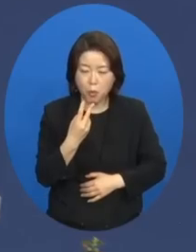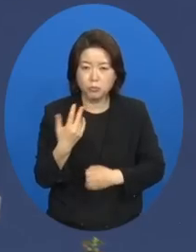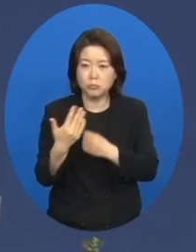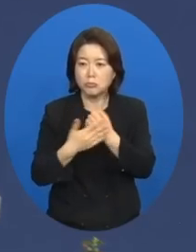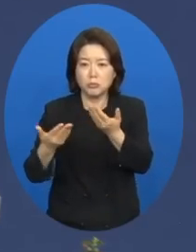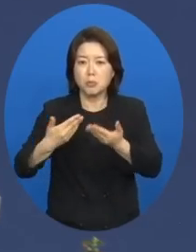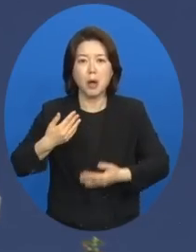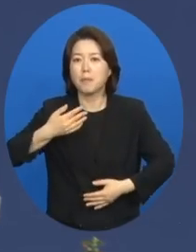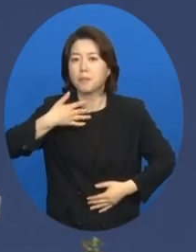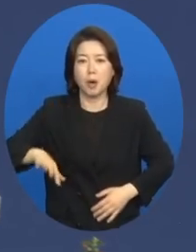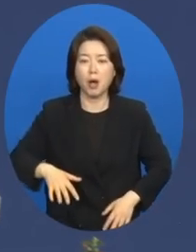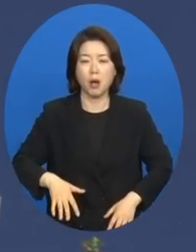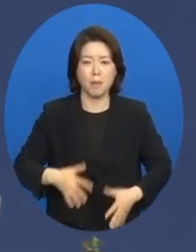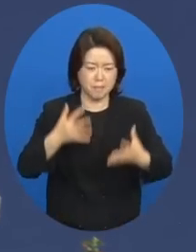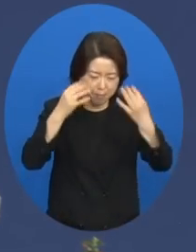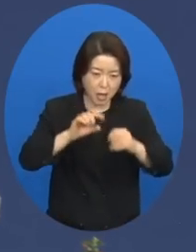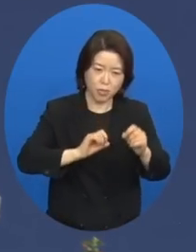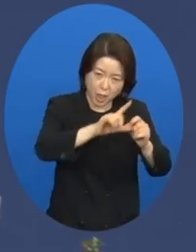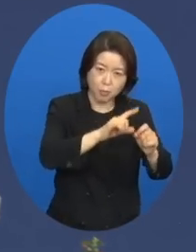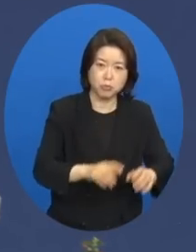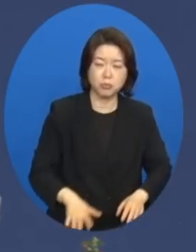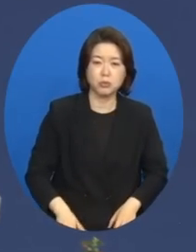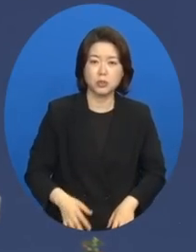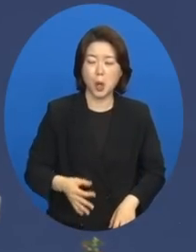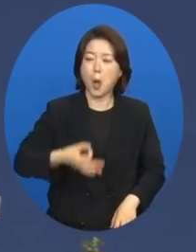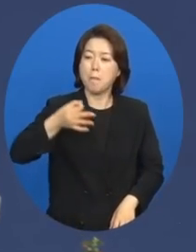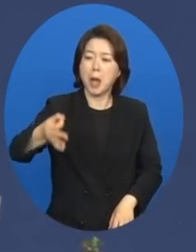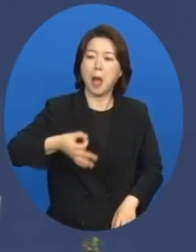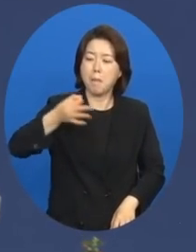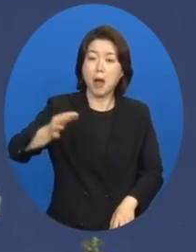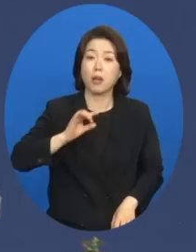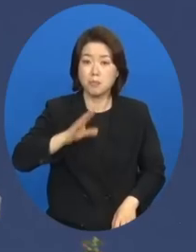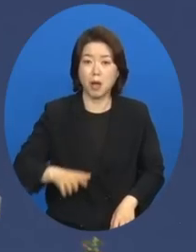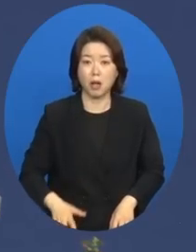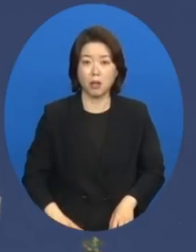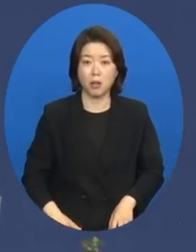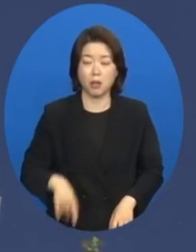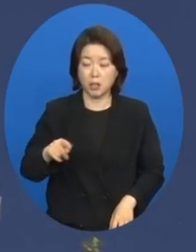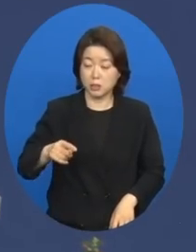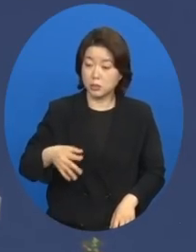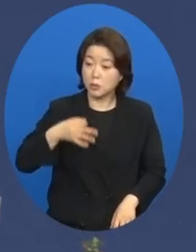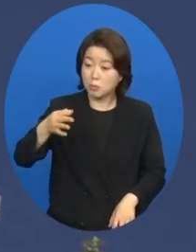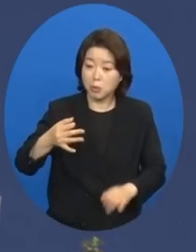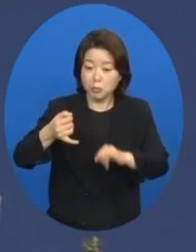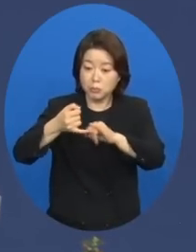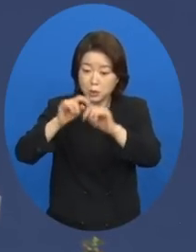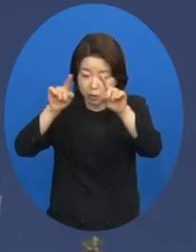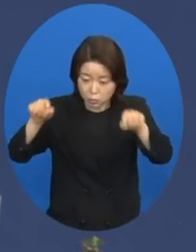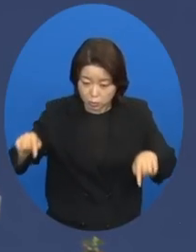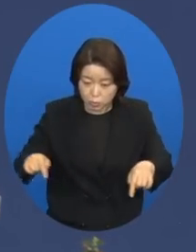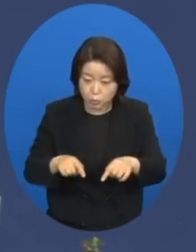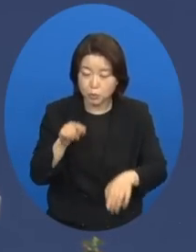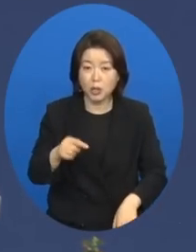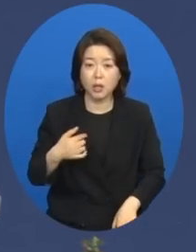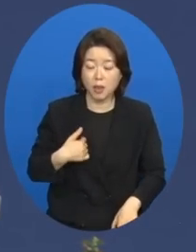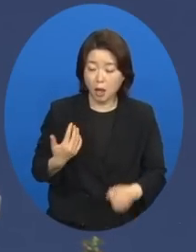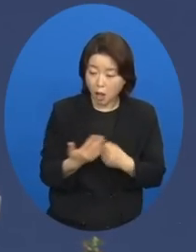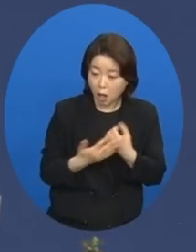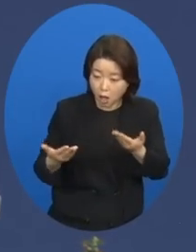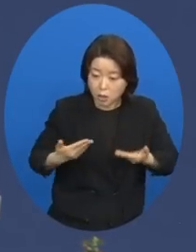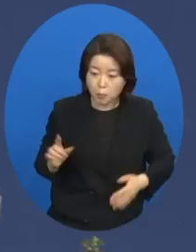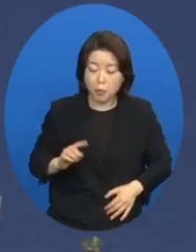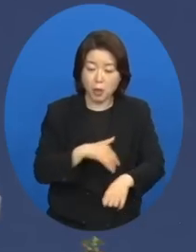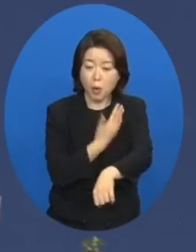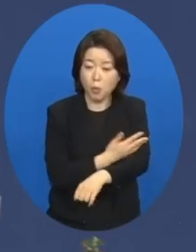태반이에요. 태반. 그냥 보험금만 꼬박꼬박 내고 내가 그 보험 계약 속에 그 약속 속에 내가 가지고 있는